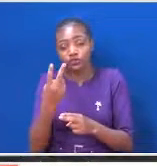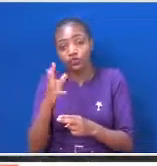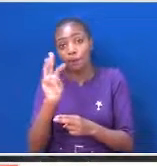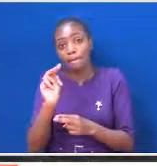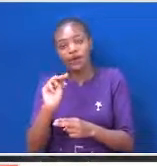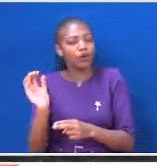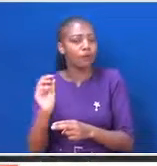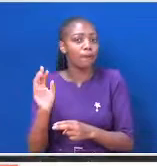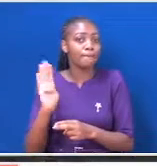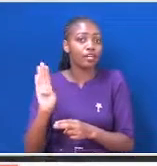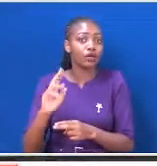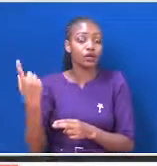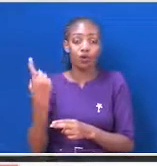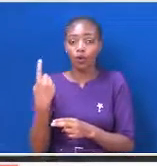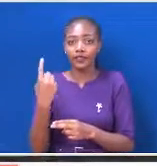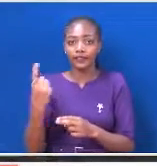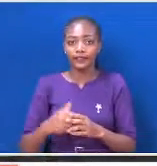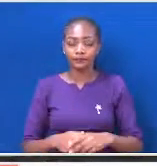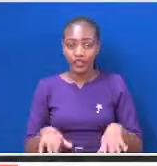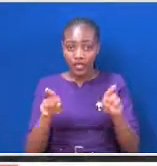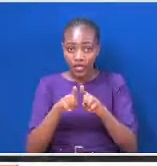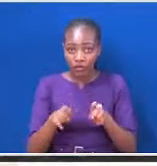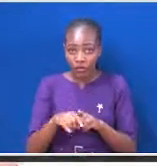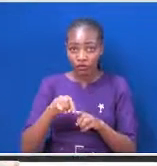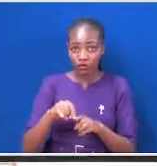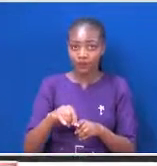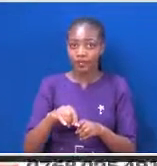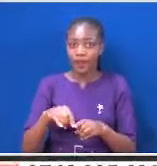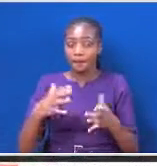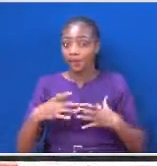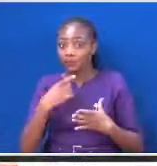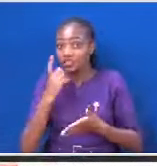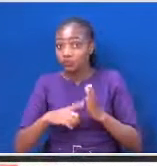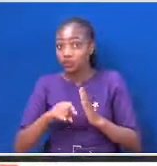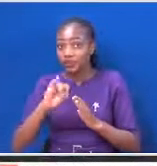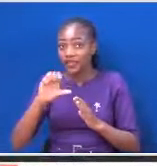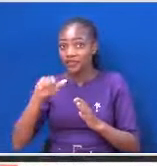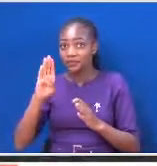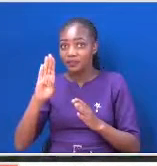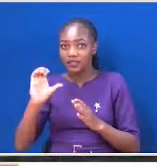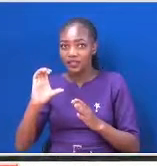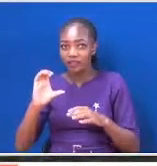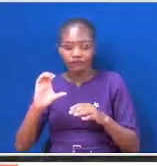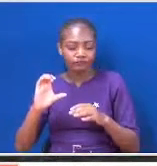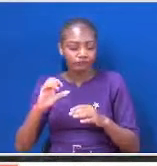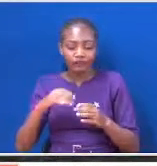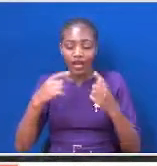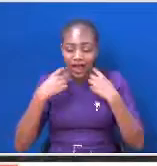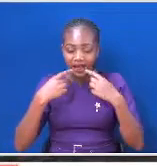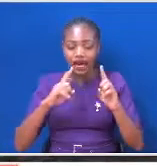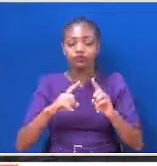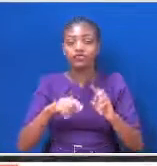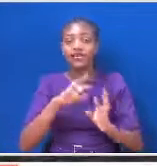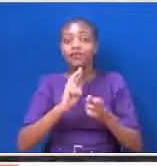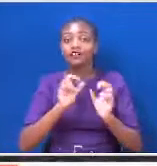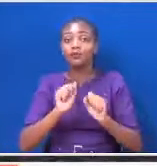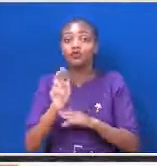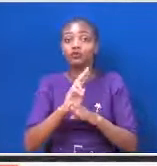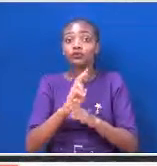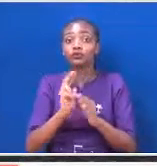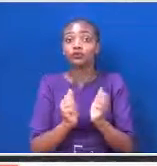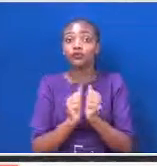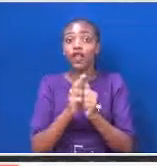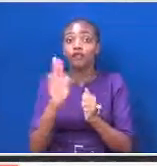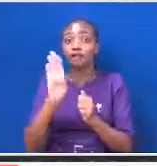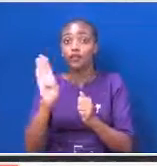MB kiny nume na alivos sema tume Ya ibc kW kura hiyar imu zaidi Ya shilingi bilion 12 tume Ya